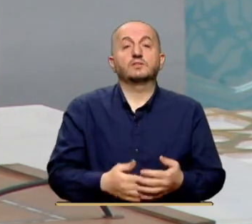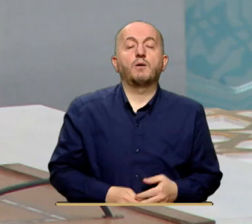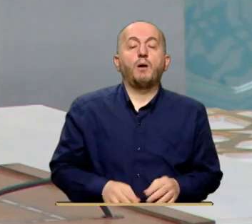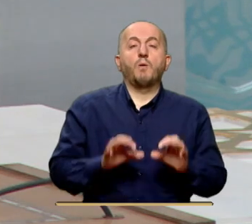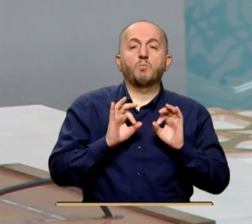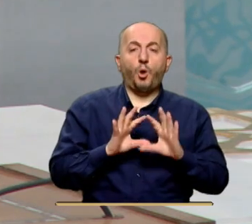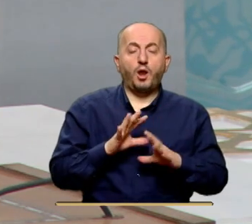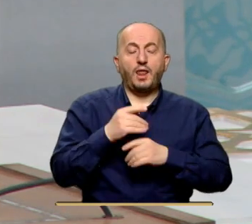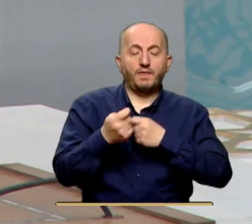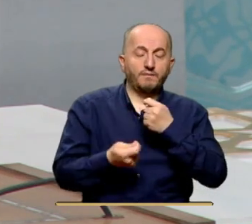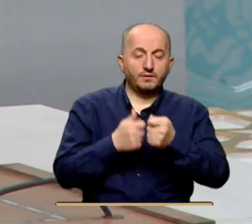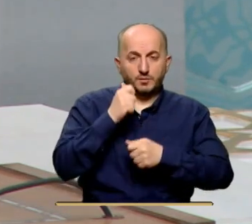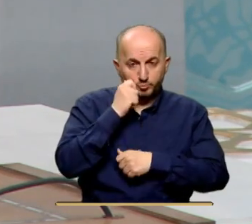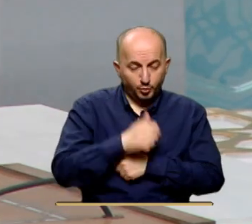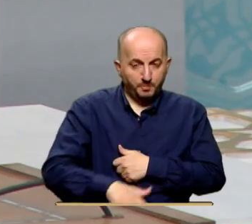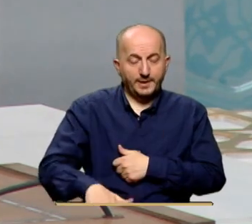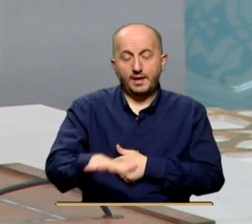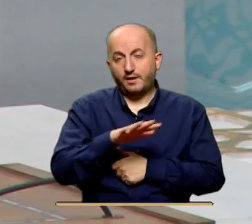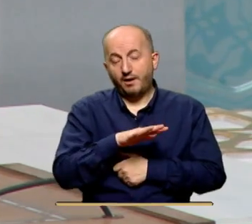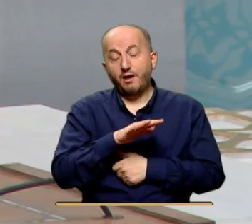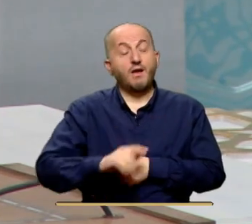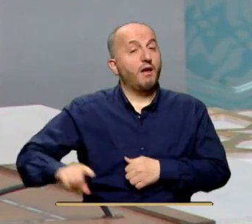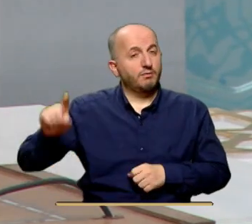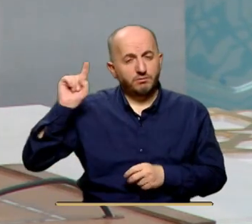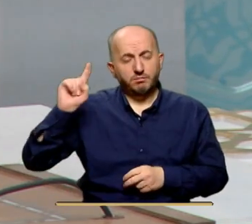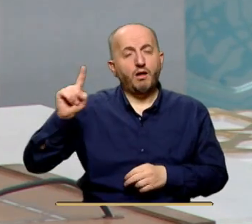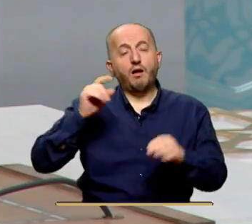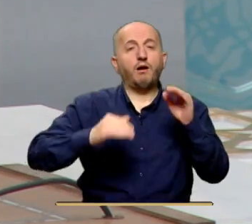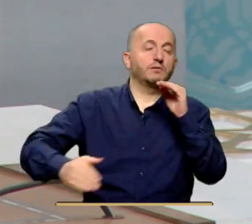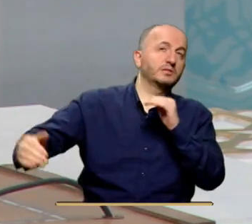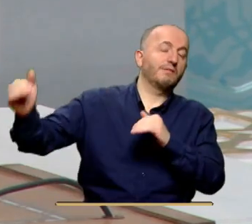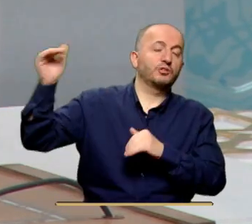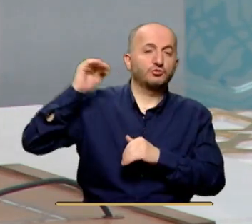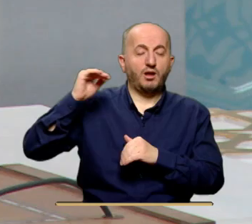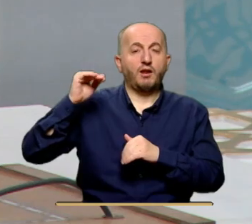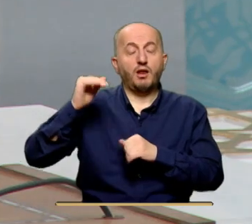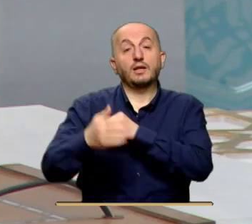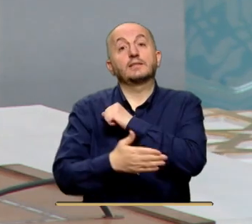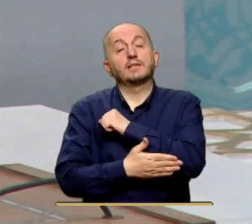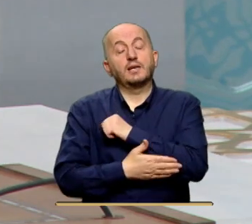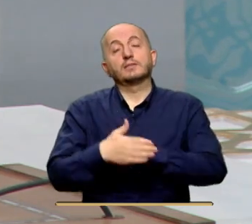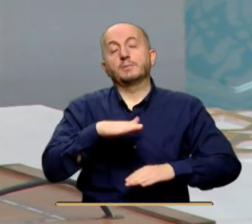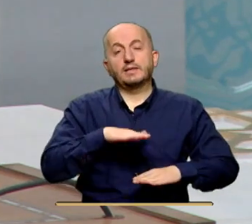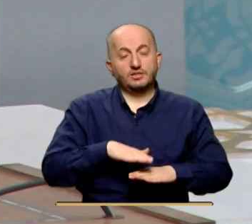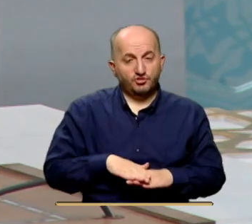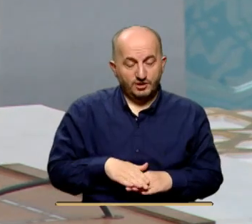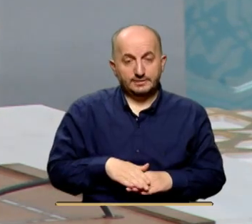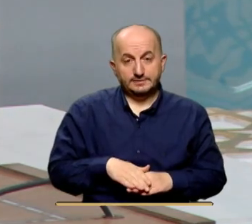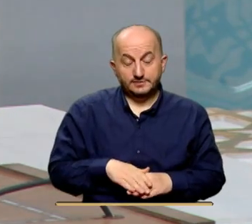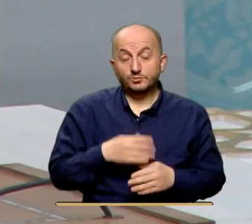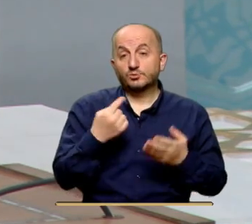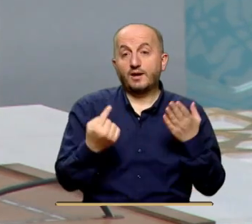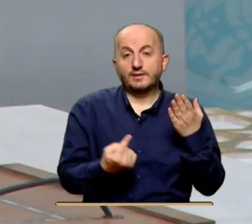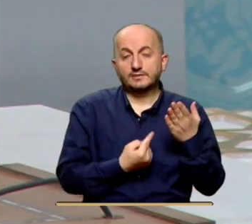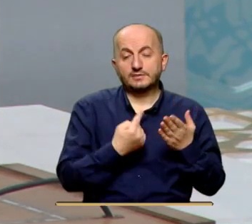böyle davranan müminlere de Allah Azze ve Celle yardım edeceğini